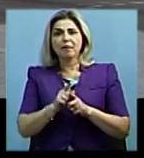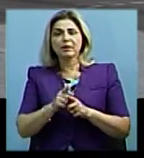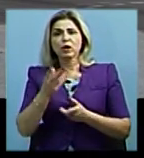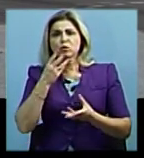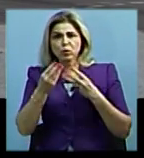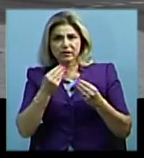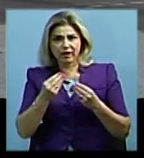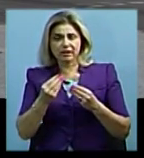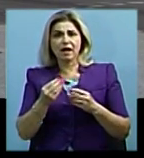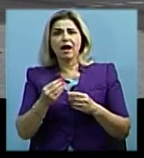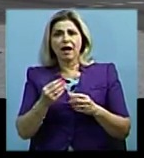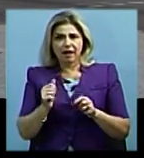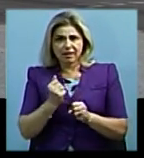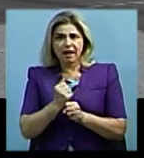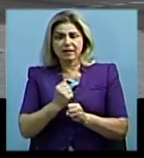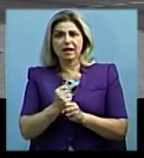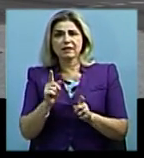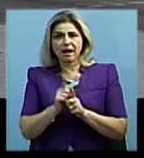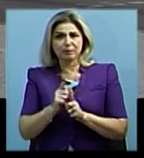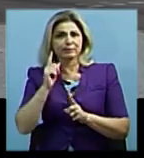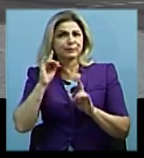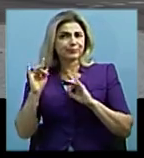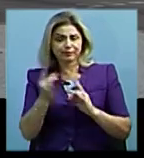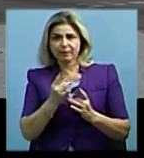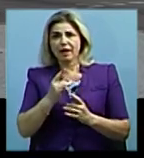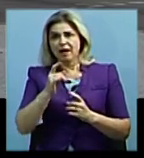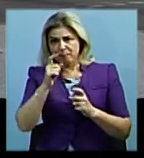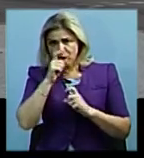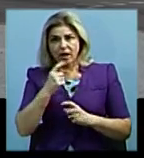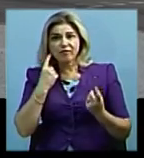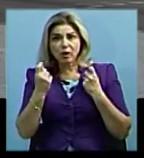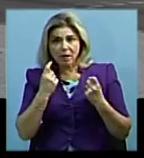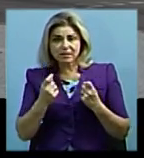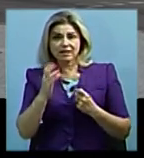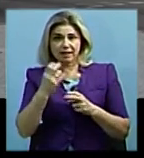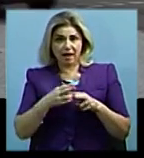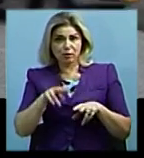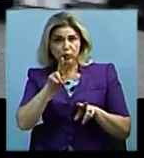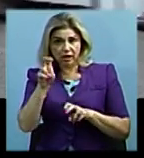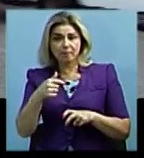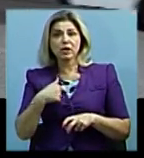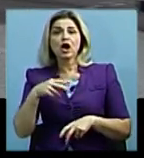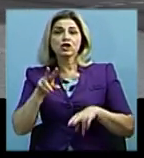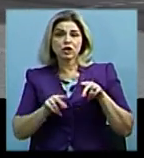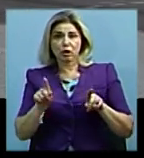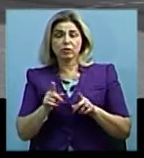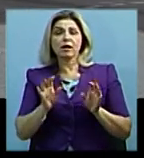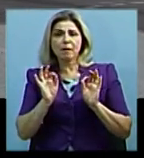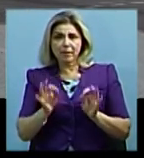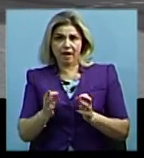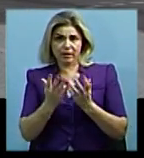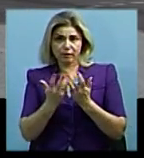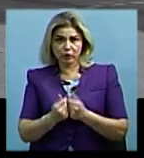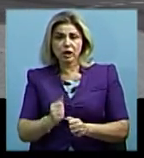нагнітається істерія навколо цієї теми. Я вважаю, що треба спокійно, виважено підрахувати,